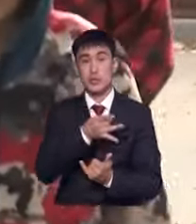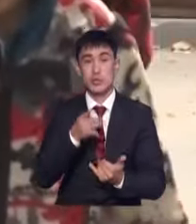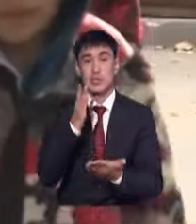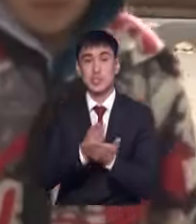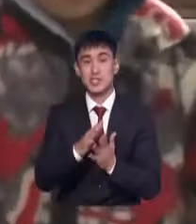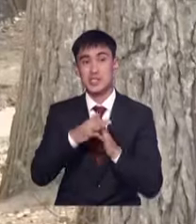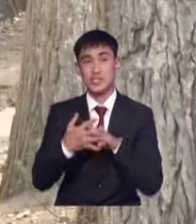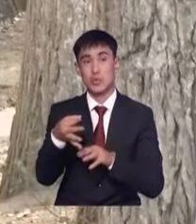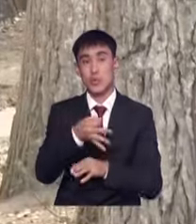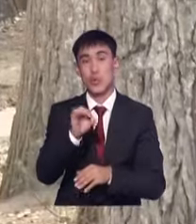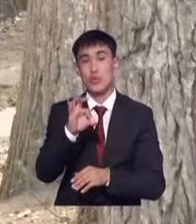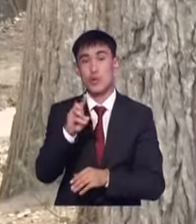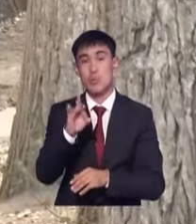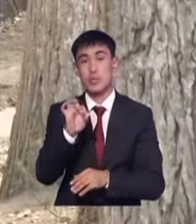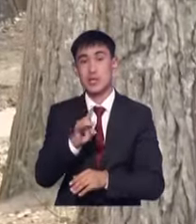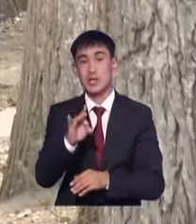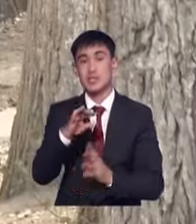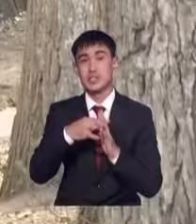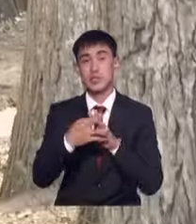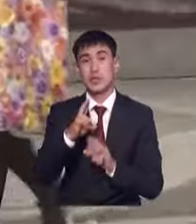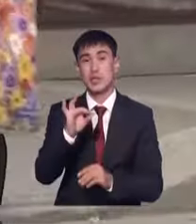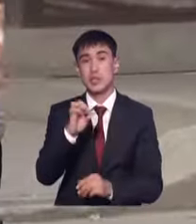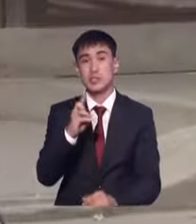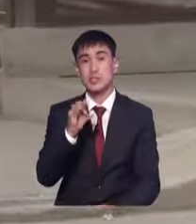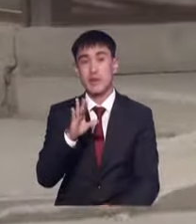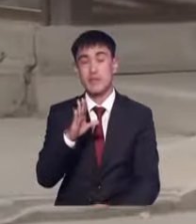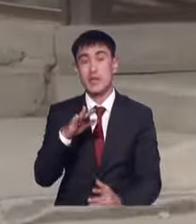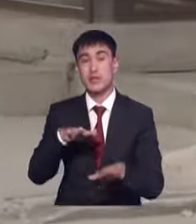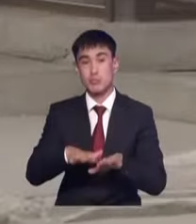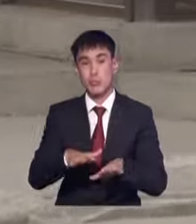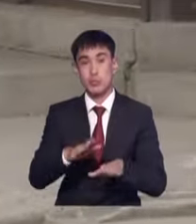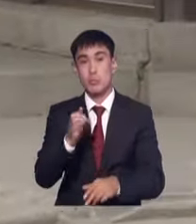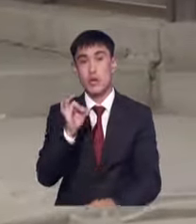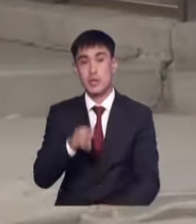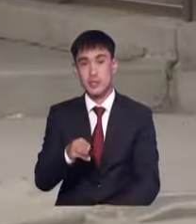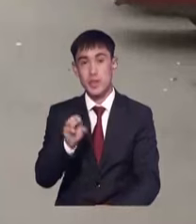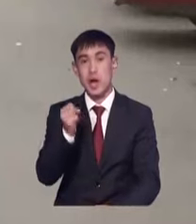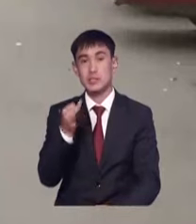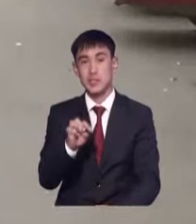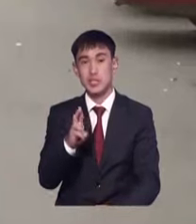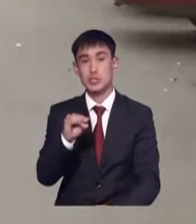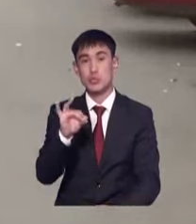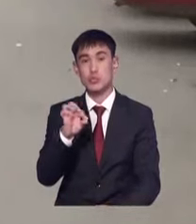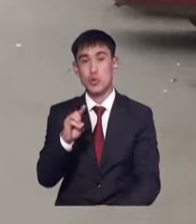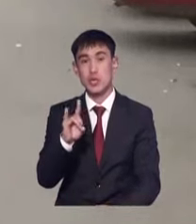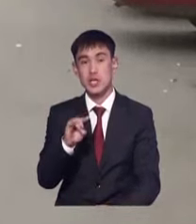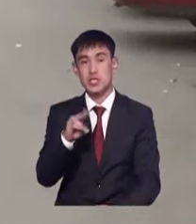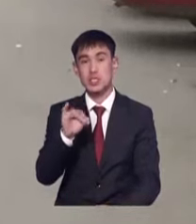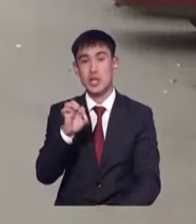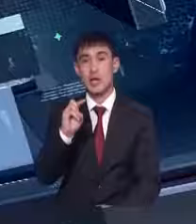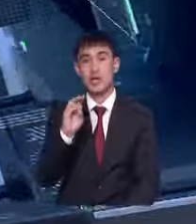есть сельский округ Отиген-Батыр, село Кенена-Азербаева, а также населенные пункты Байкент, Аксай, Жбекжолы и